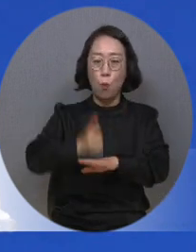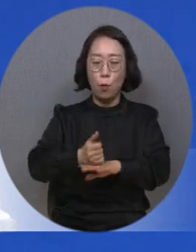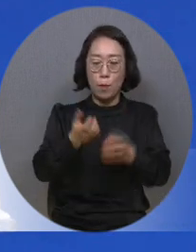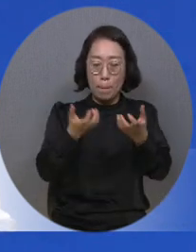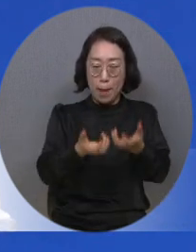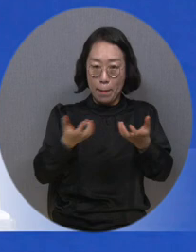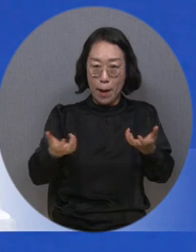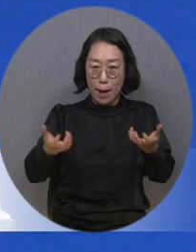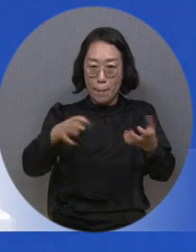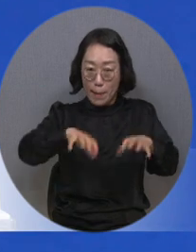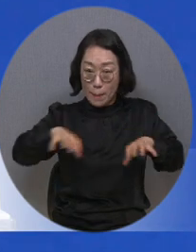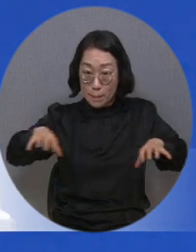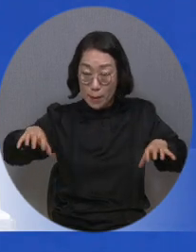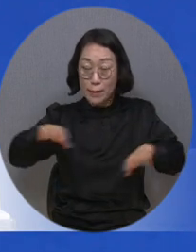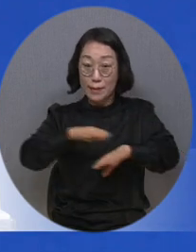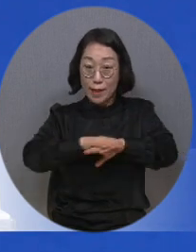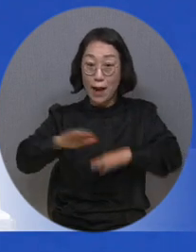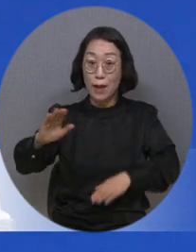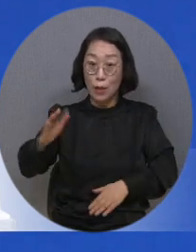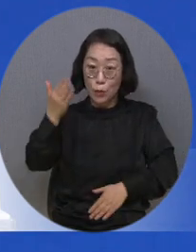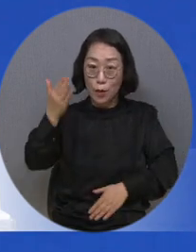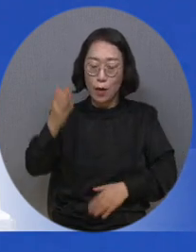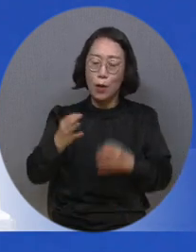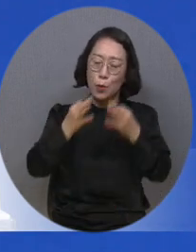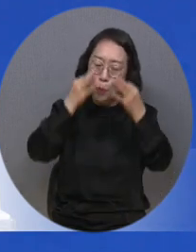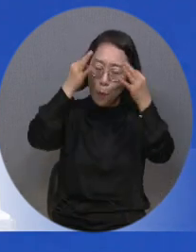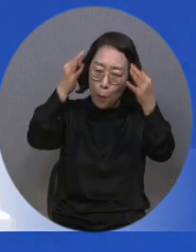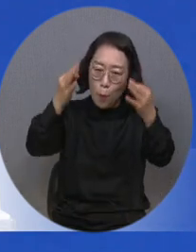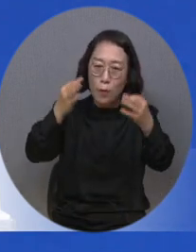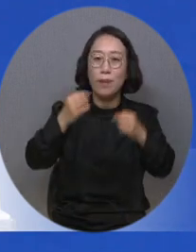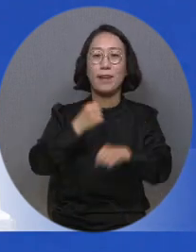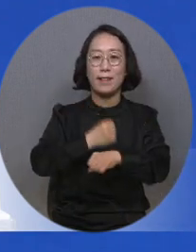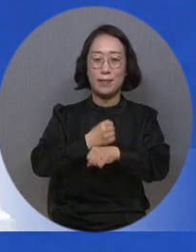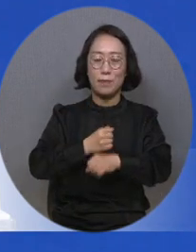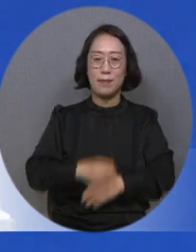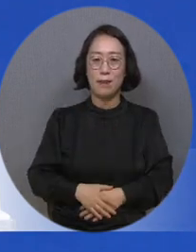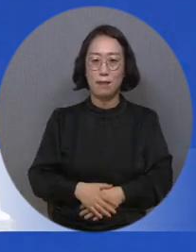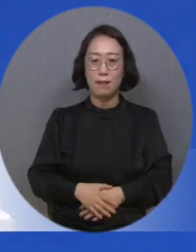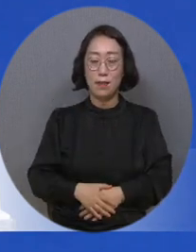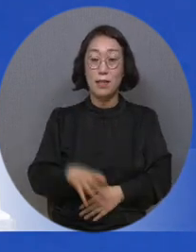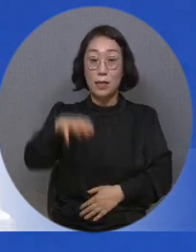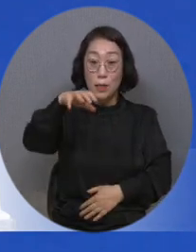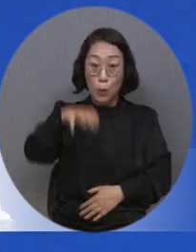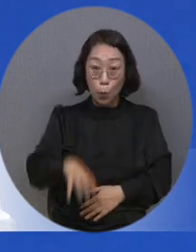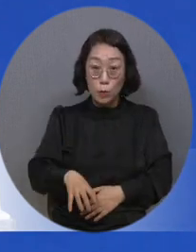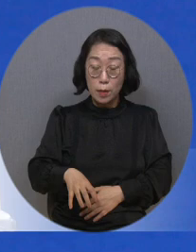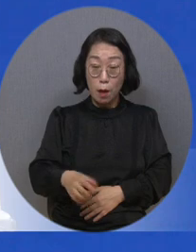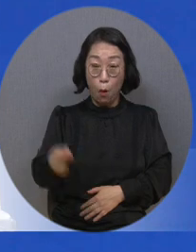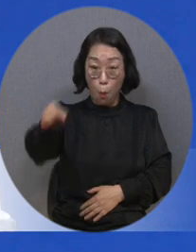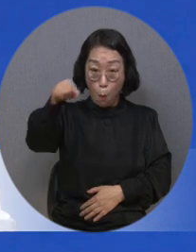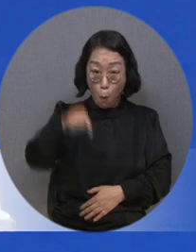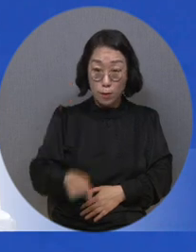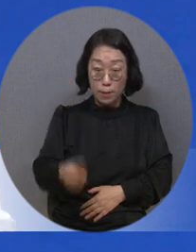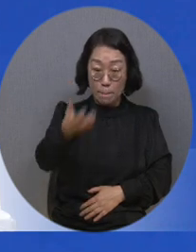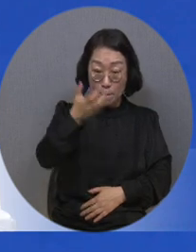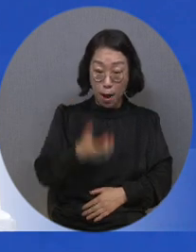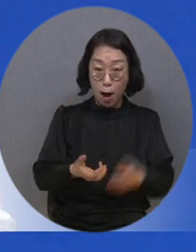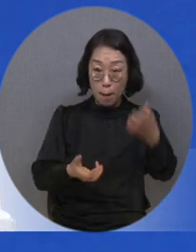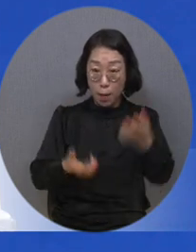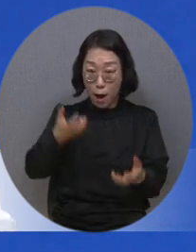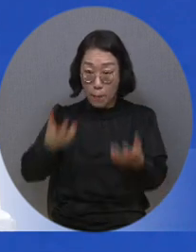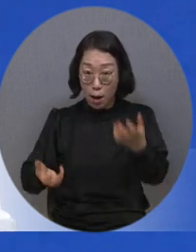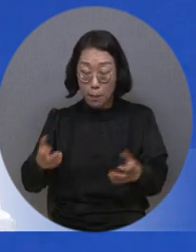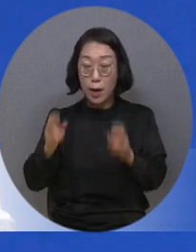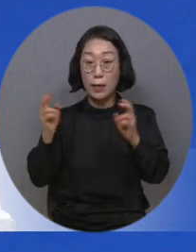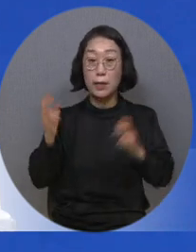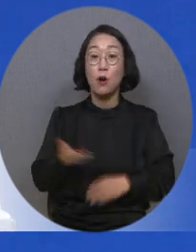조성과 기업 유치를 위해 총력을 기울이겠습니다. 고흥에 입주하는 기업에게는 모든